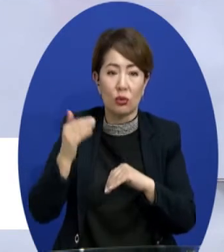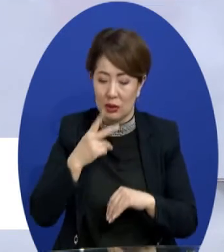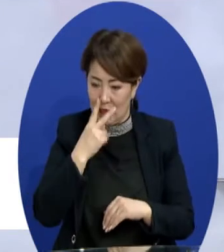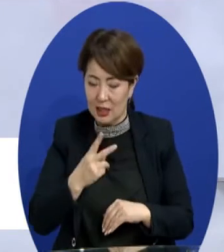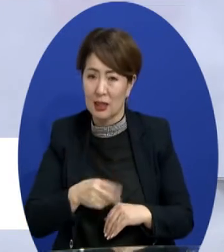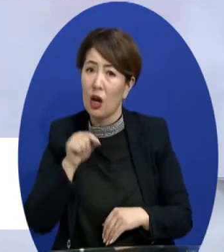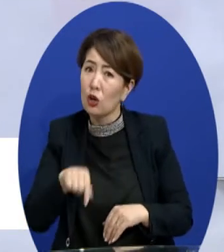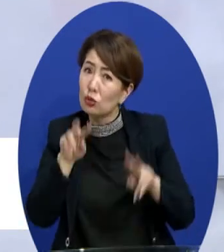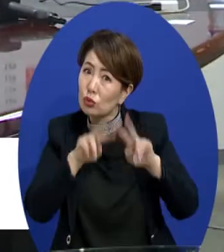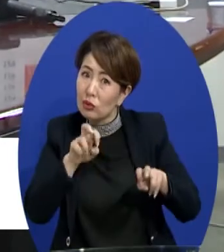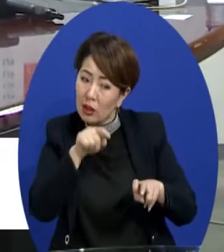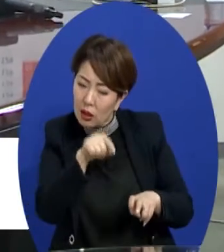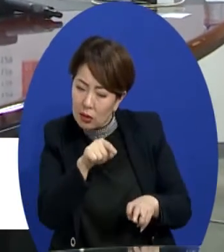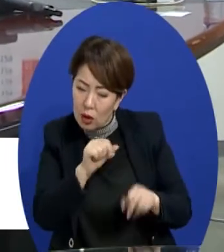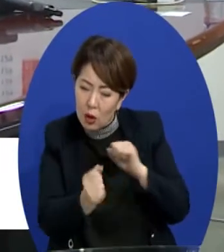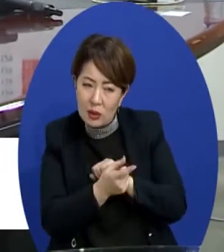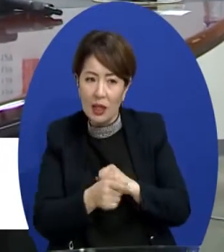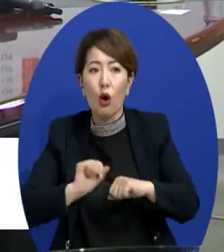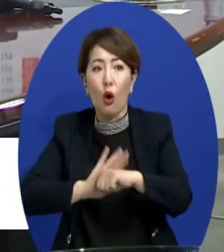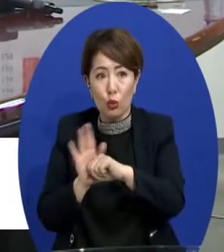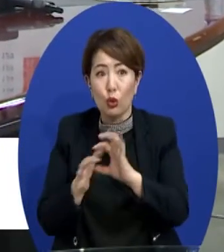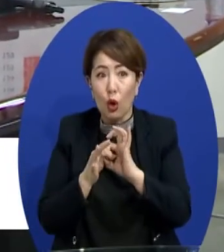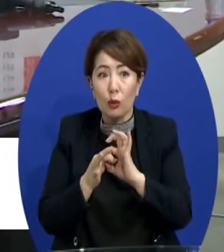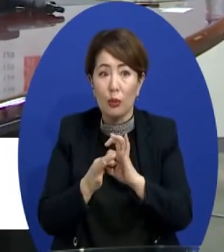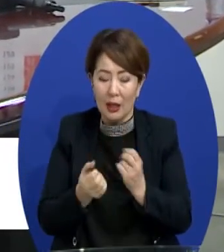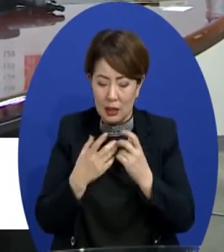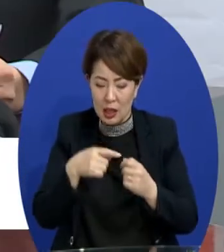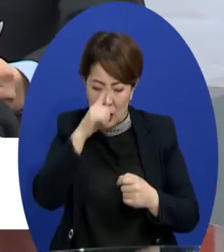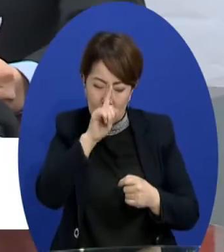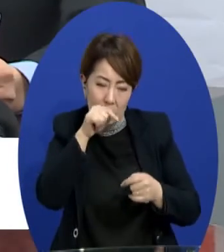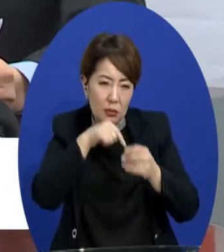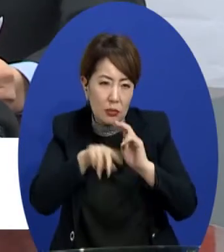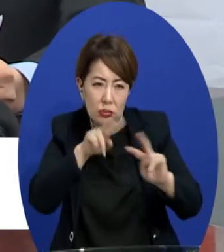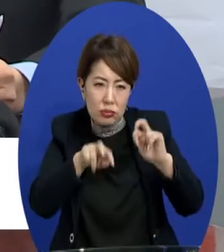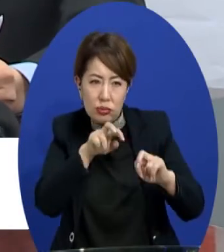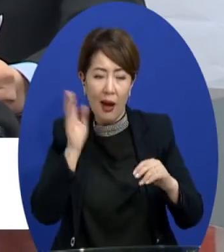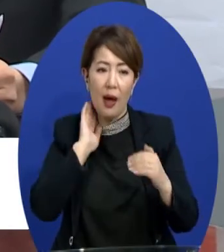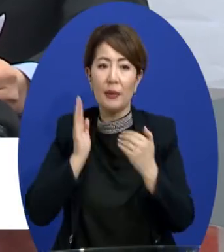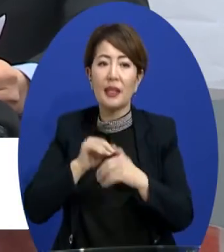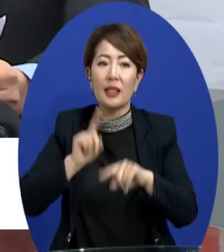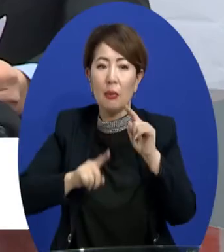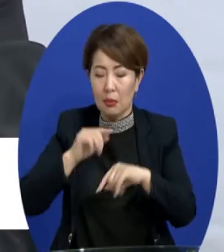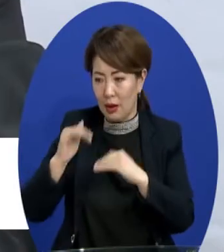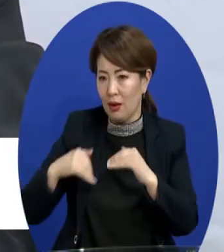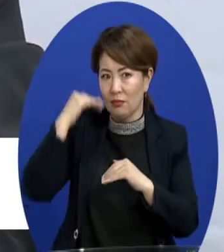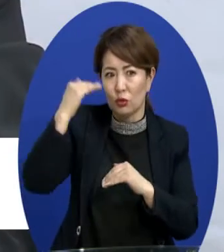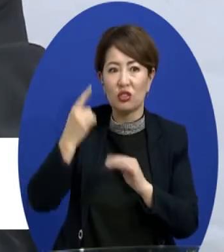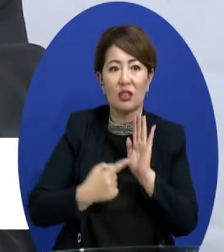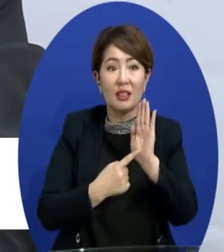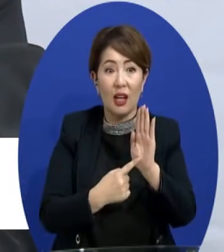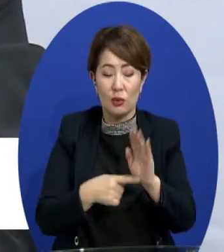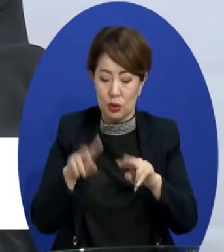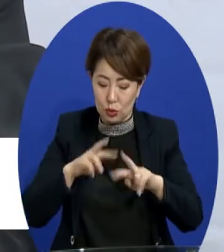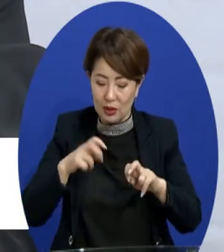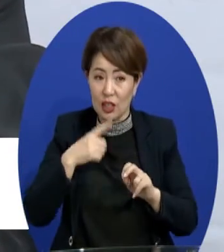судалгааны онцлог нь цар тахалтай үед таарсан юм. Инснээр эрүүл мэндийн салбарт авилгалын түвшин хэр өндөр байгааг харуулсан гэдгийг судлаачид